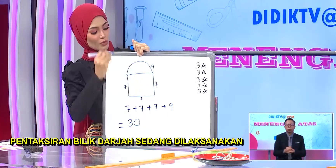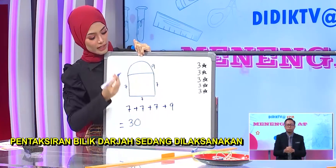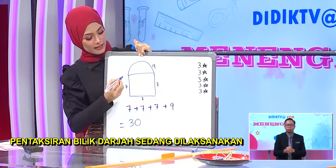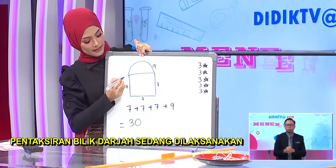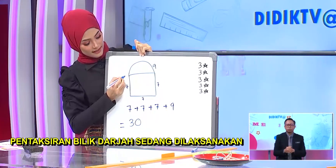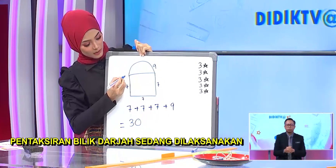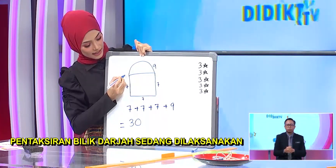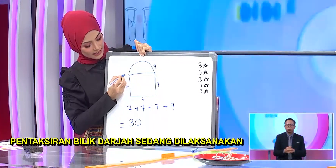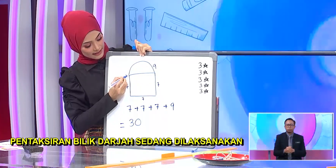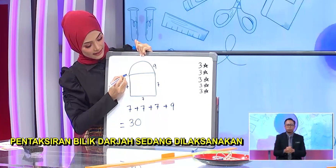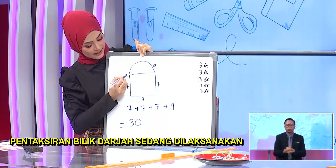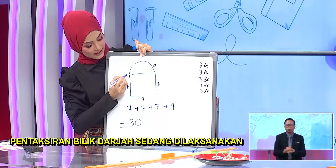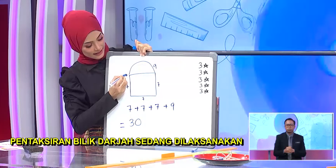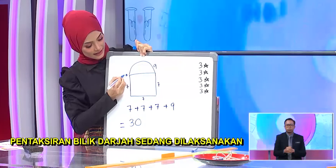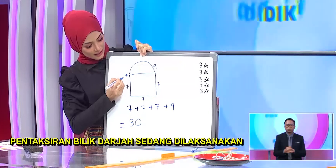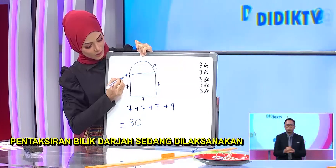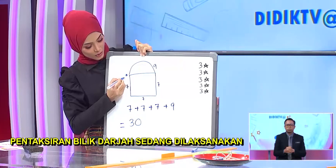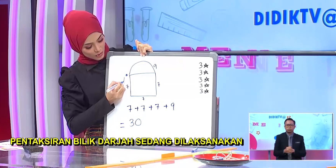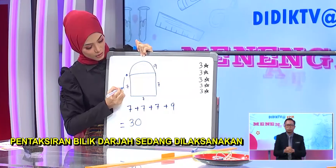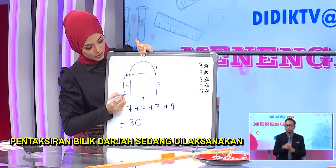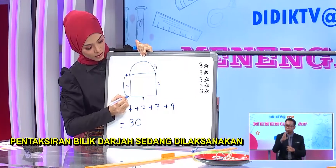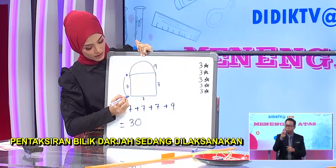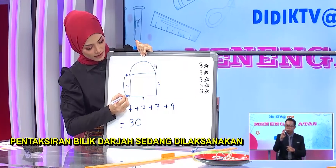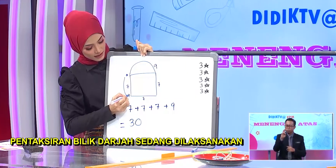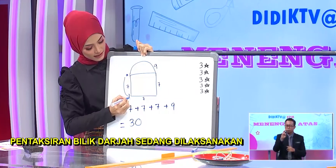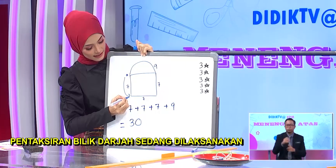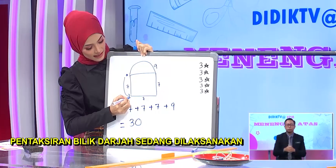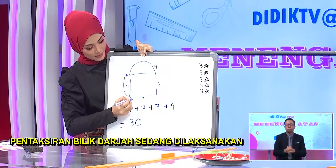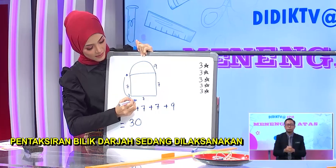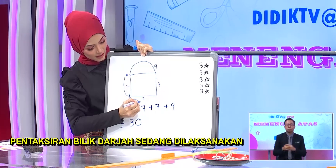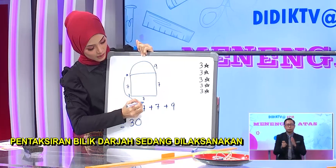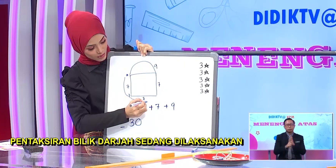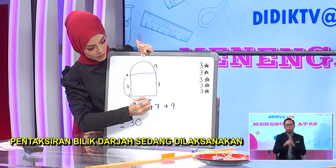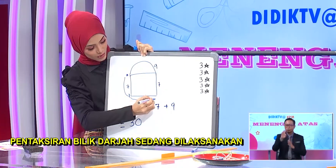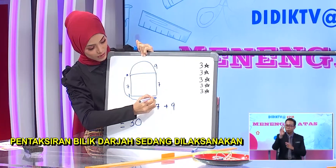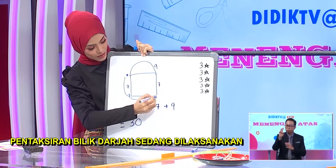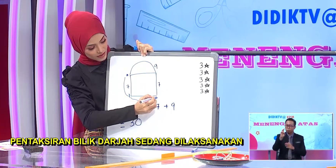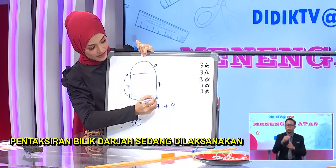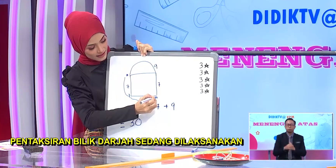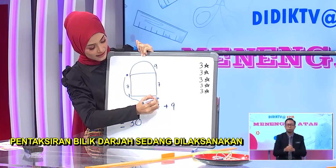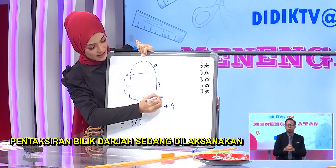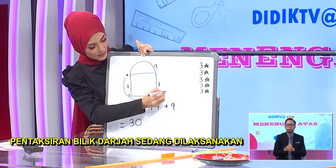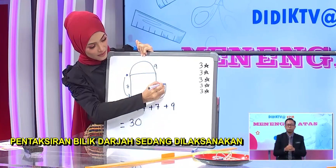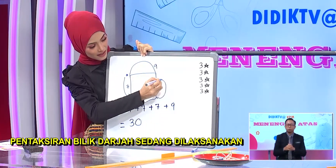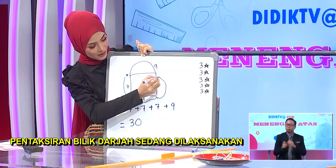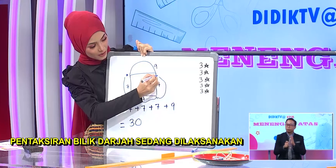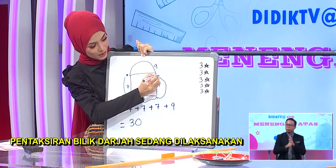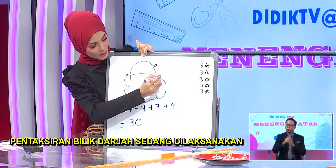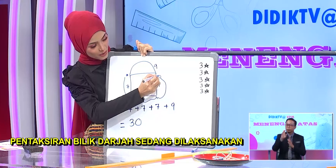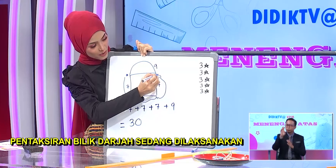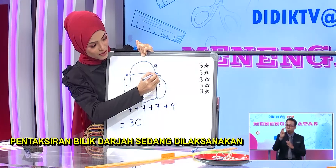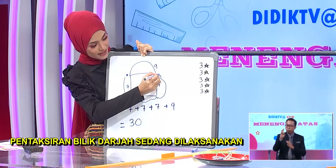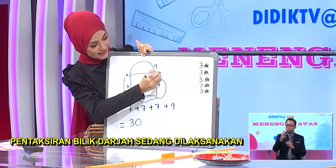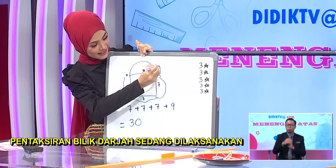Kedungwuni di rumah simpulkan dari sini 7 tambah tujuh tambah